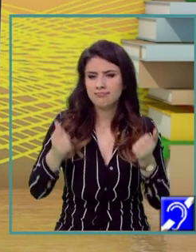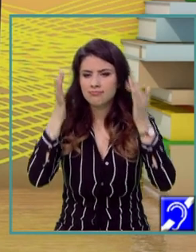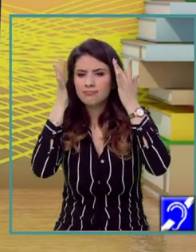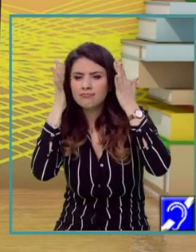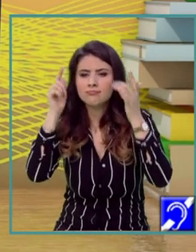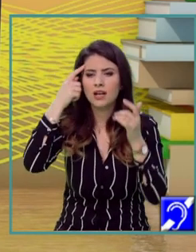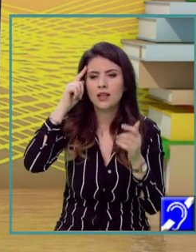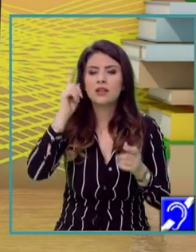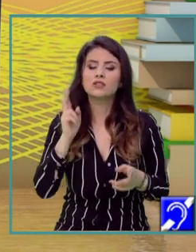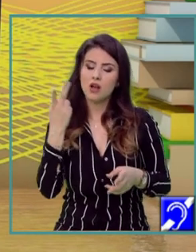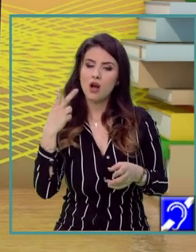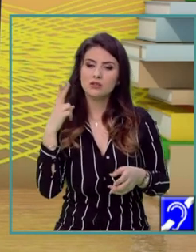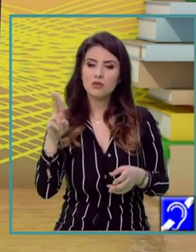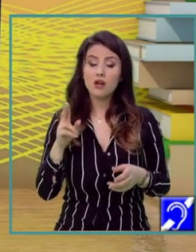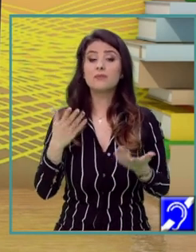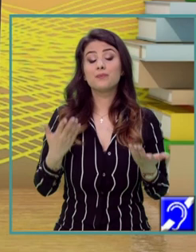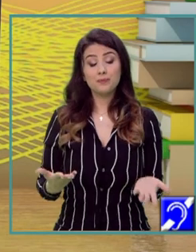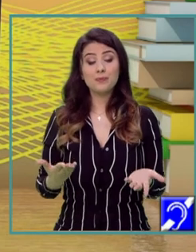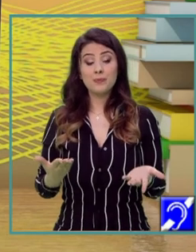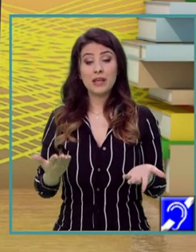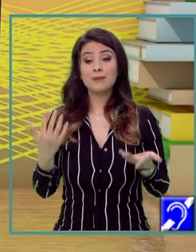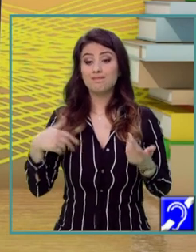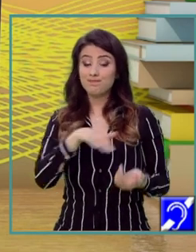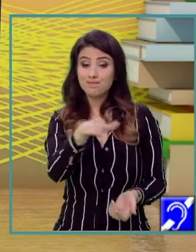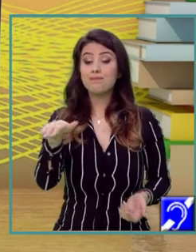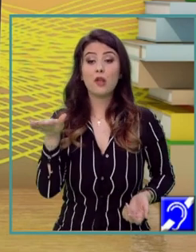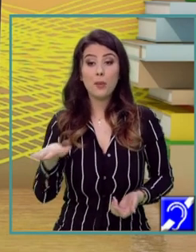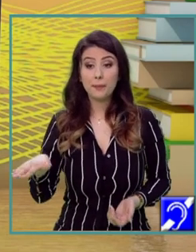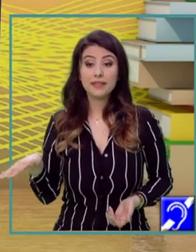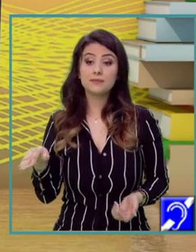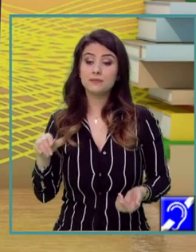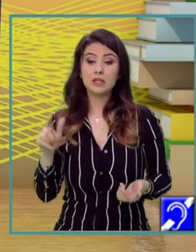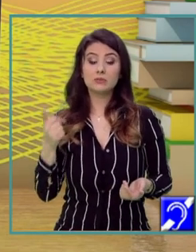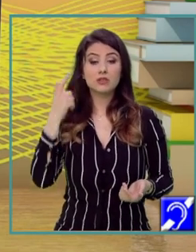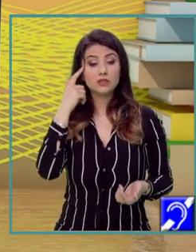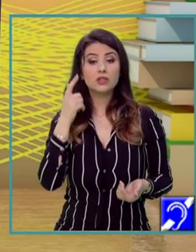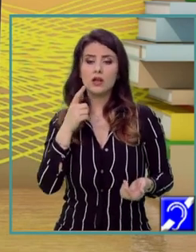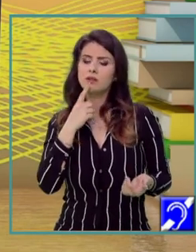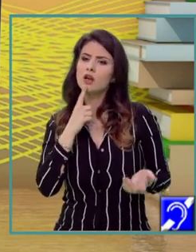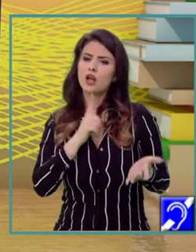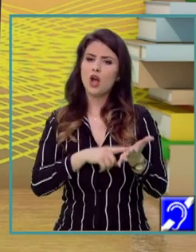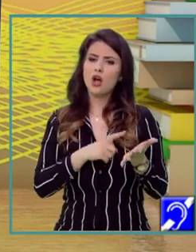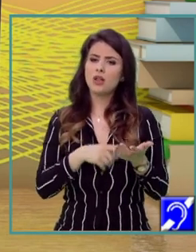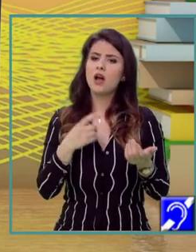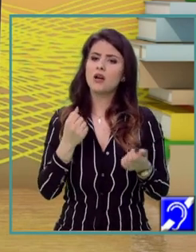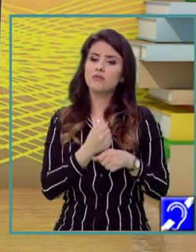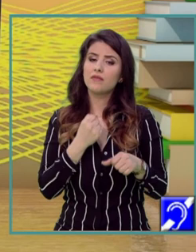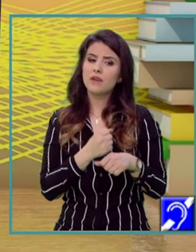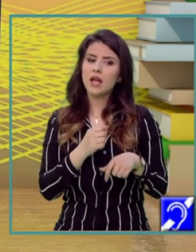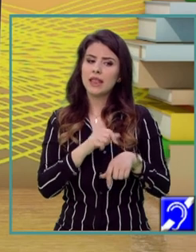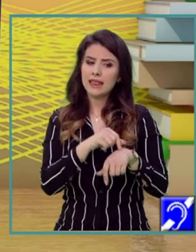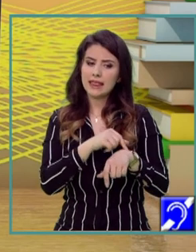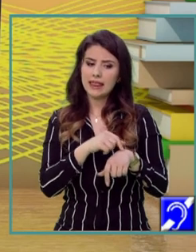fiecare cu tale pluton Așadar copii remarcat un fel sau altul nota aceasta e de distincție între timpuri